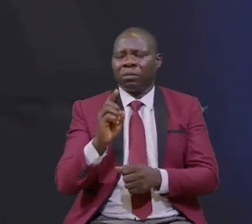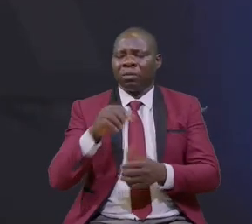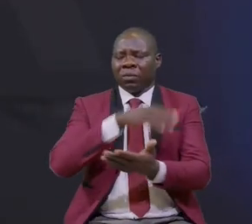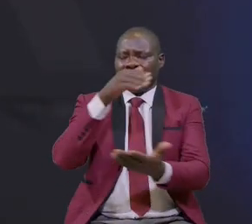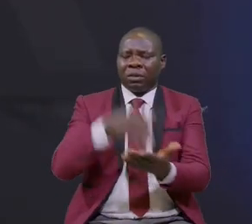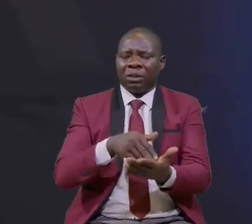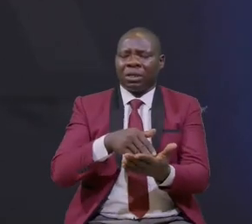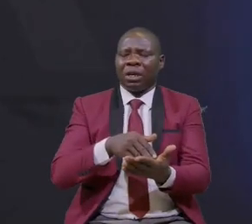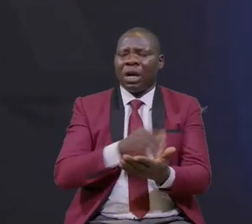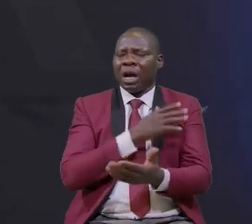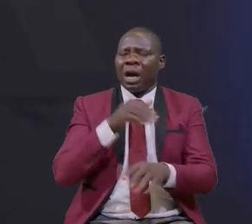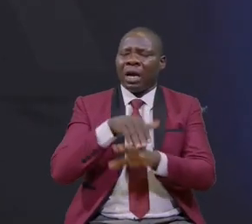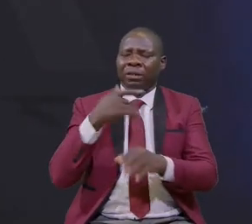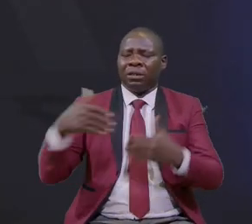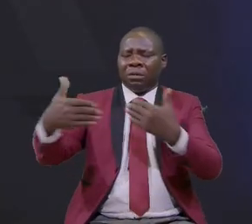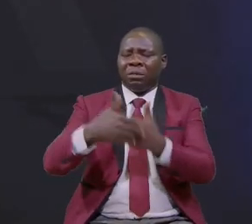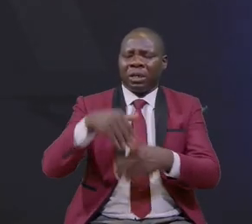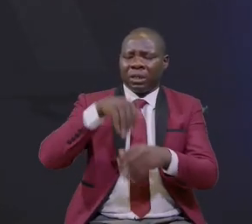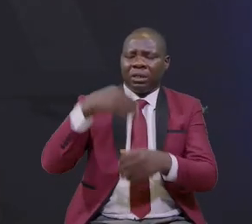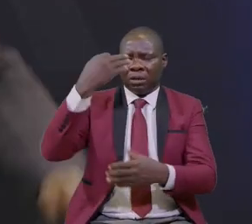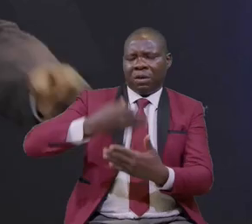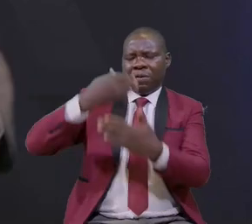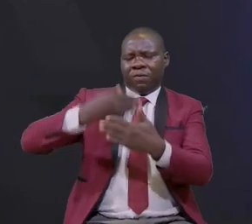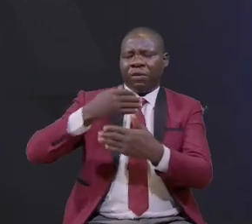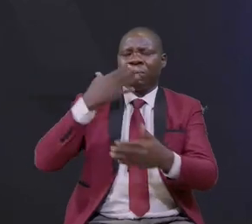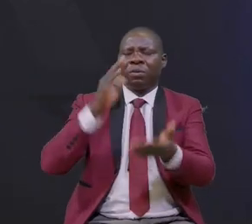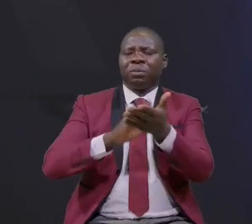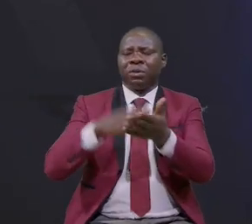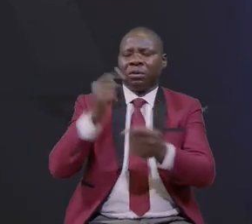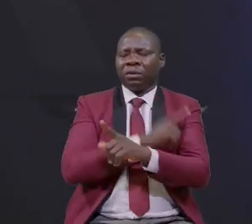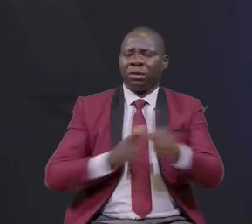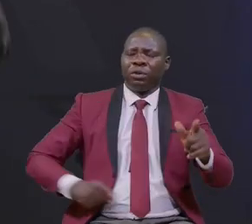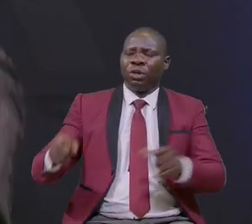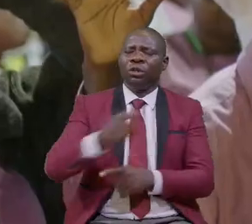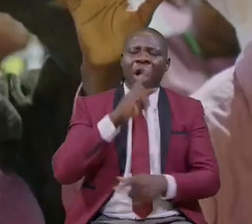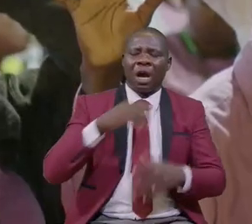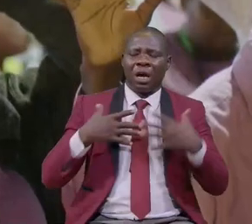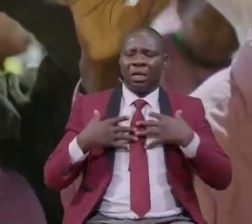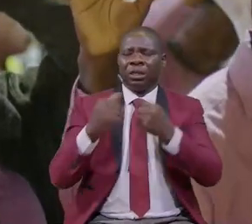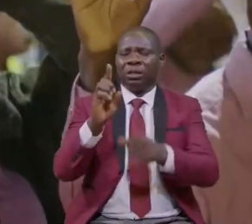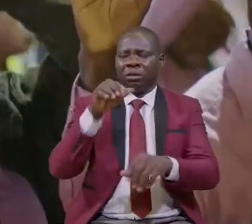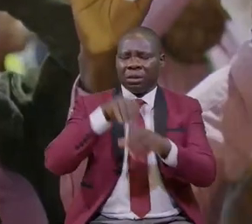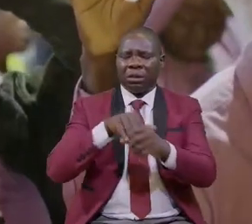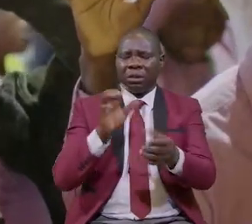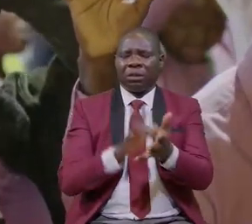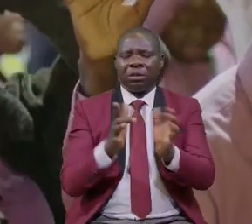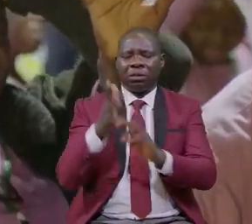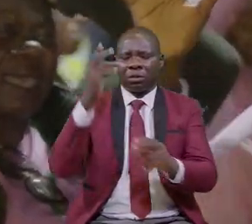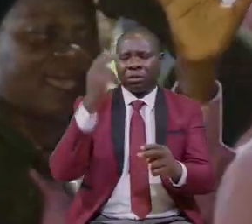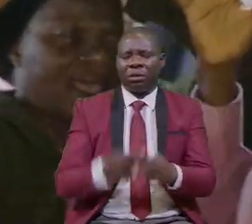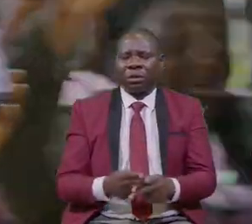Au centre, derrière, devant. Gloire à Dieu, vous êtes guéri au nom de